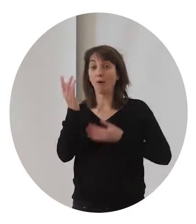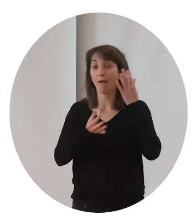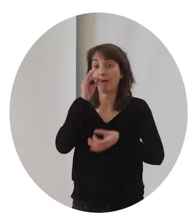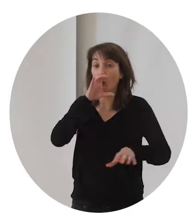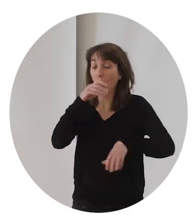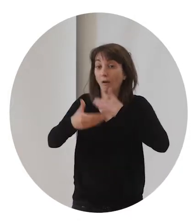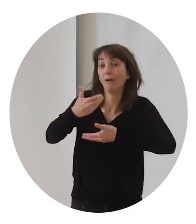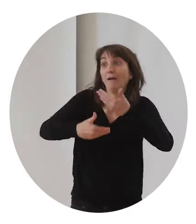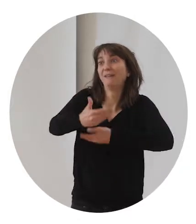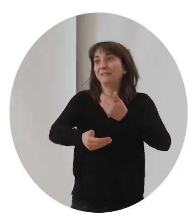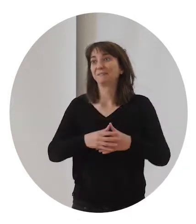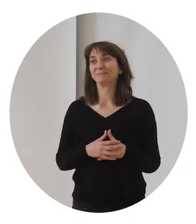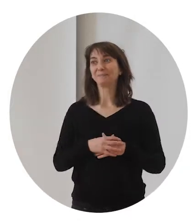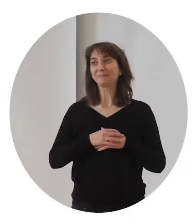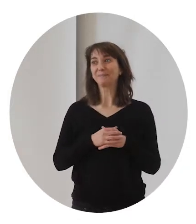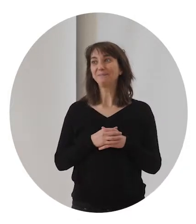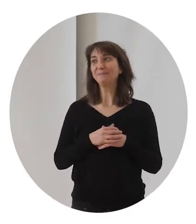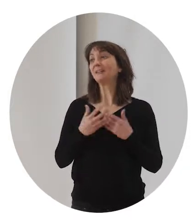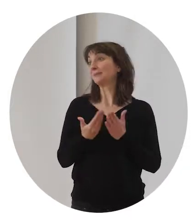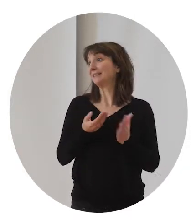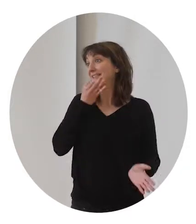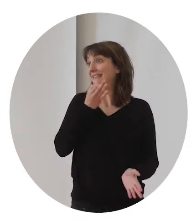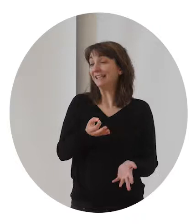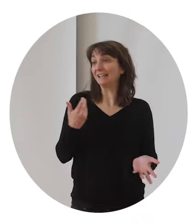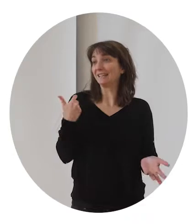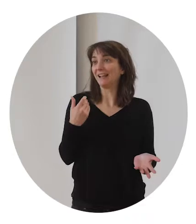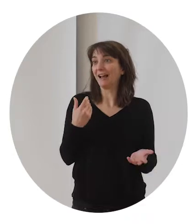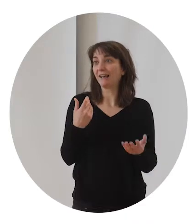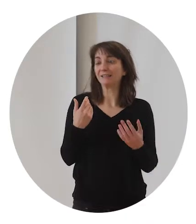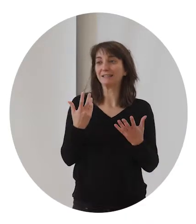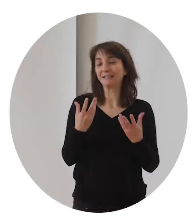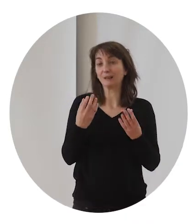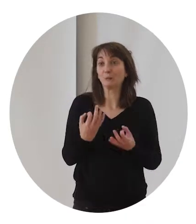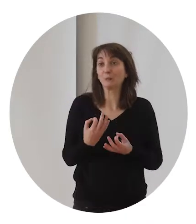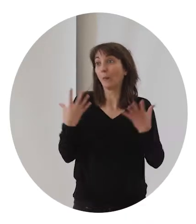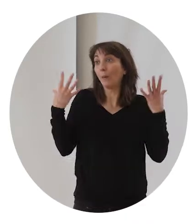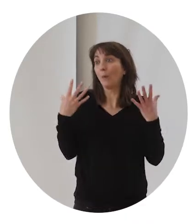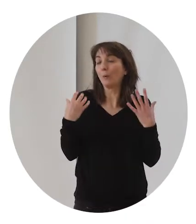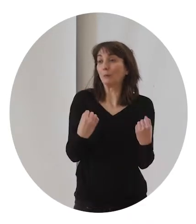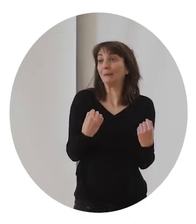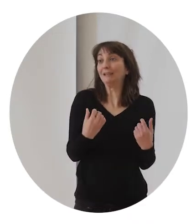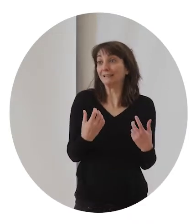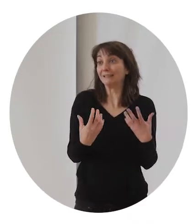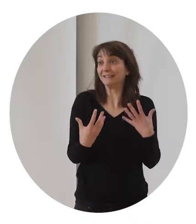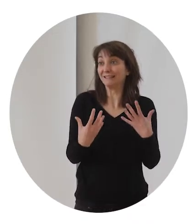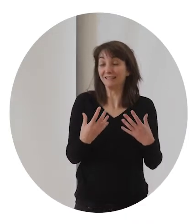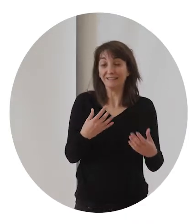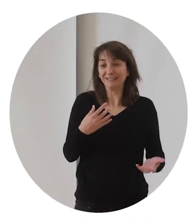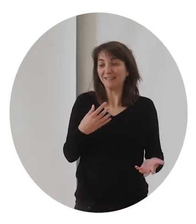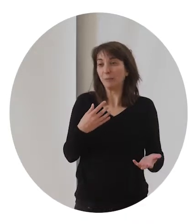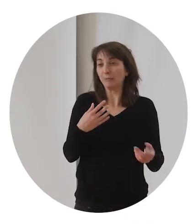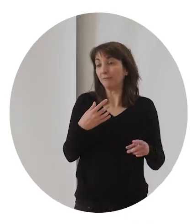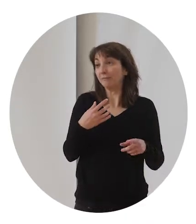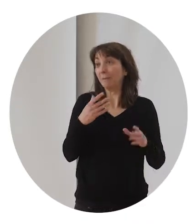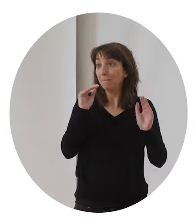faire et à découvrir ces mouvements. Voilà, donc c'est ce que je disais, il y a un regroupement tonique qui est excessif et qui